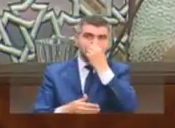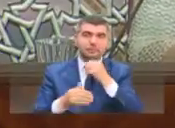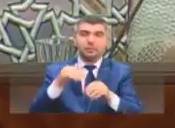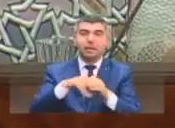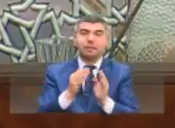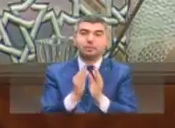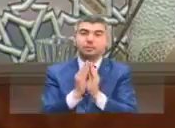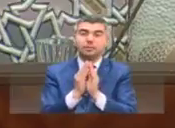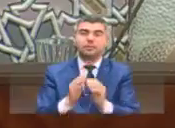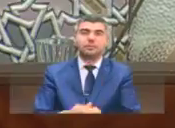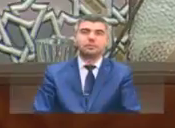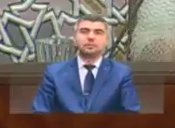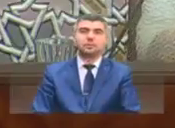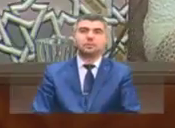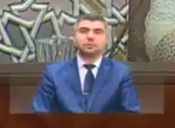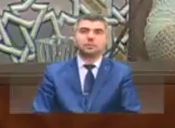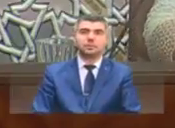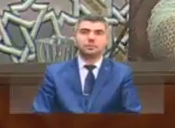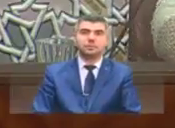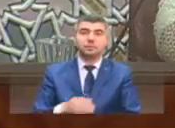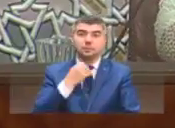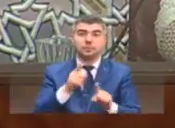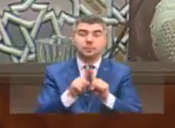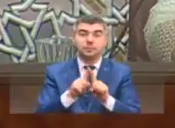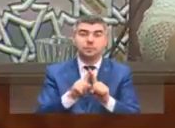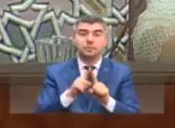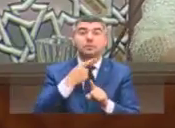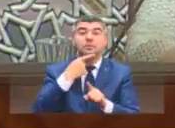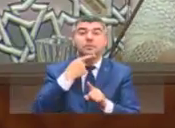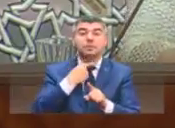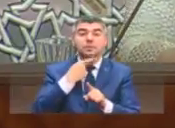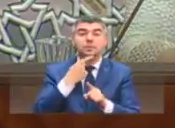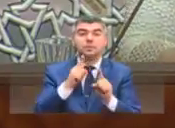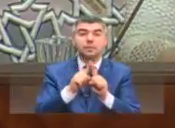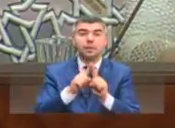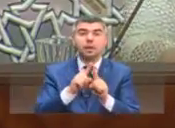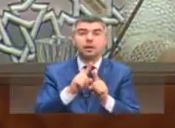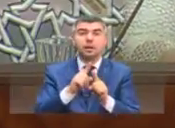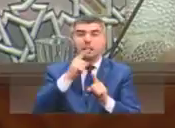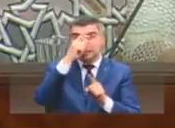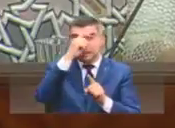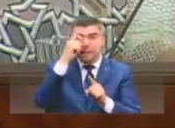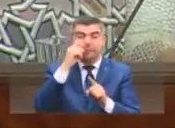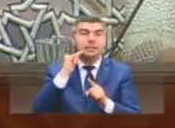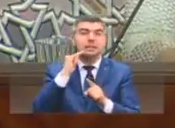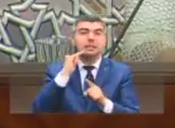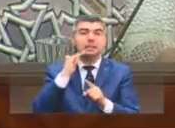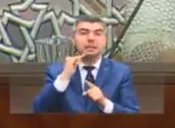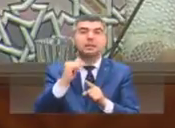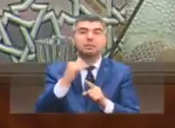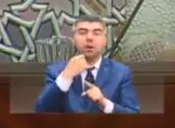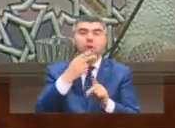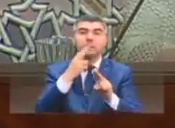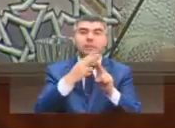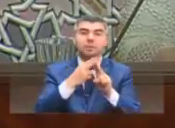والتنمية. تفضل السيدة النائبة. عطش صيفي قائد لأكثر من 300 ألف من ساكنة إقليم زاغورة محسوبة عليهم المواطنة. السيدة